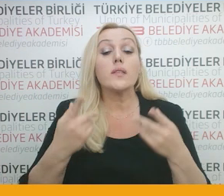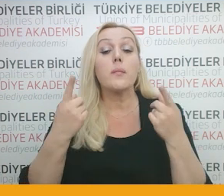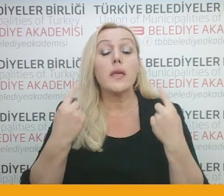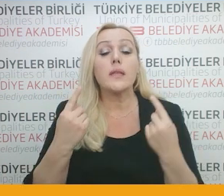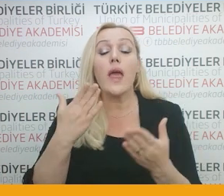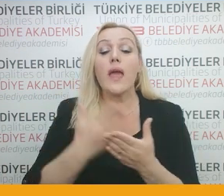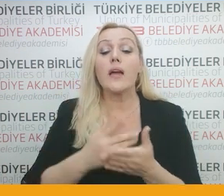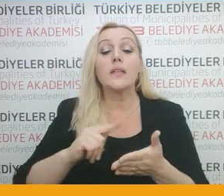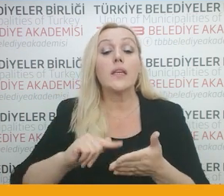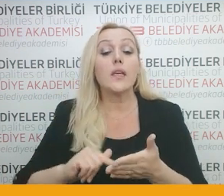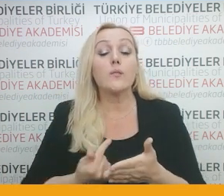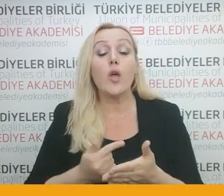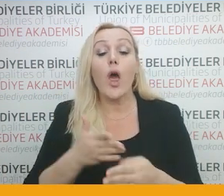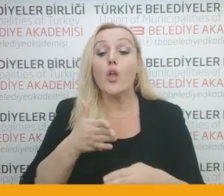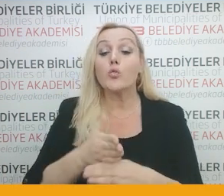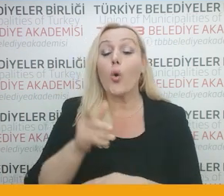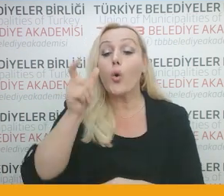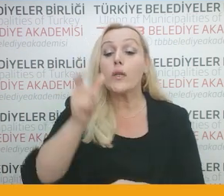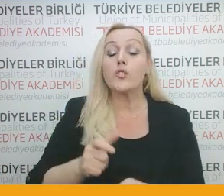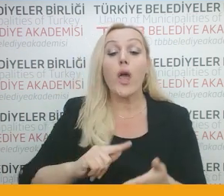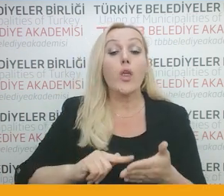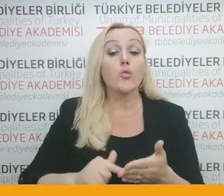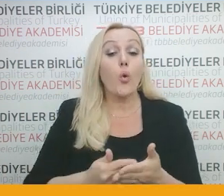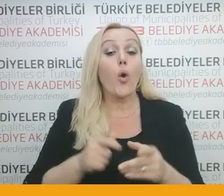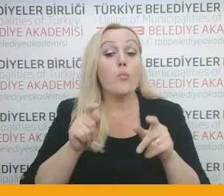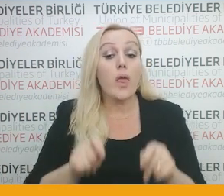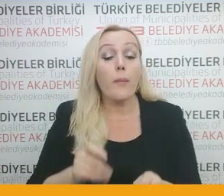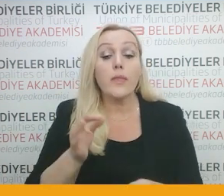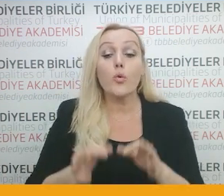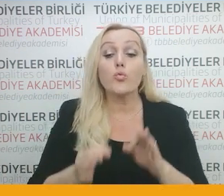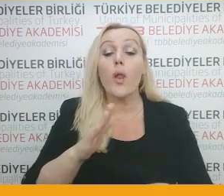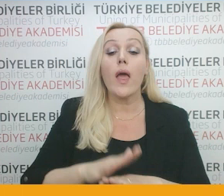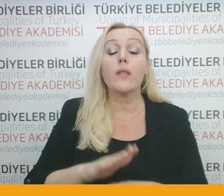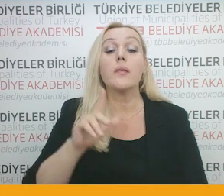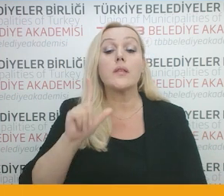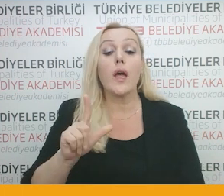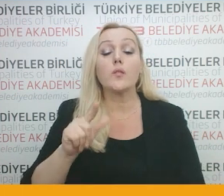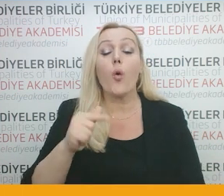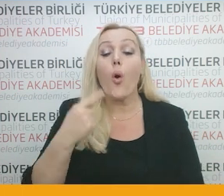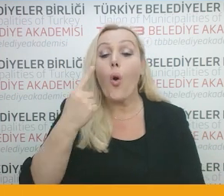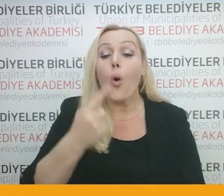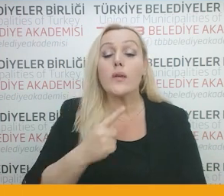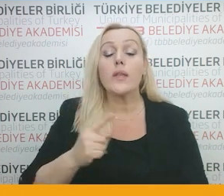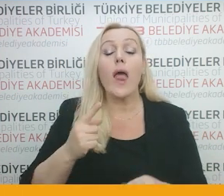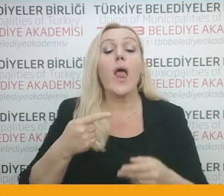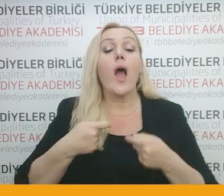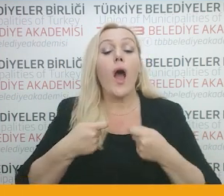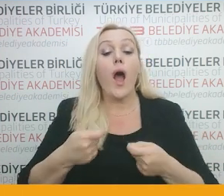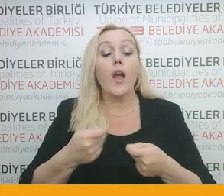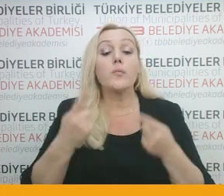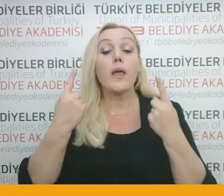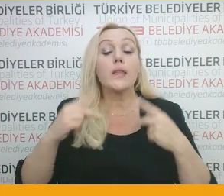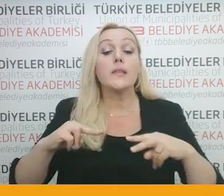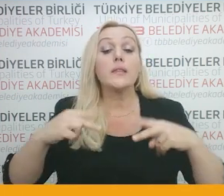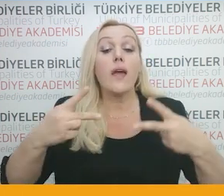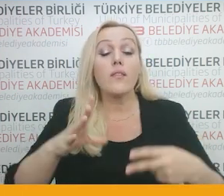evraktaki imzanın doğru kişi tarafından doğru yere atıldığını kontrol etmek de görevlidir. Bu yüzden harcama etkisi değeri varsa muhasebe etkisine yazılı